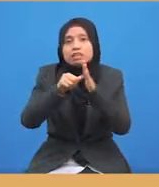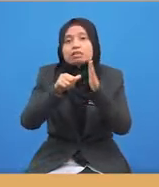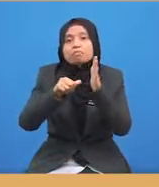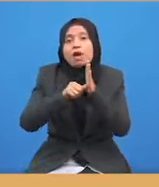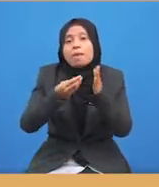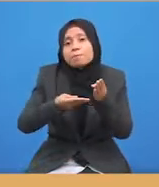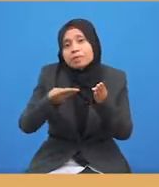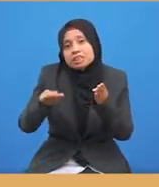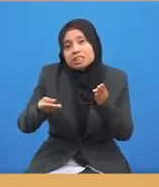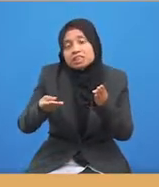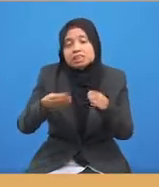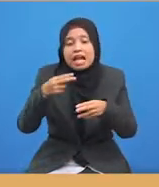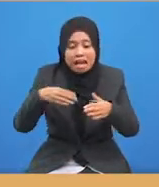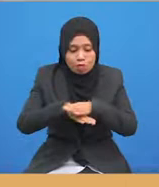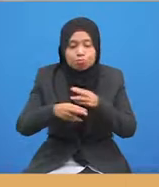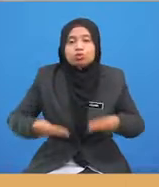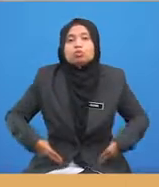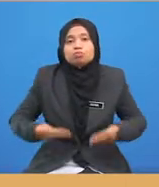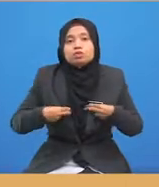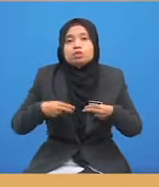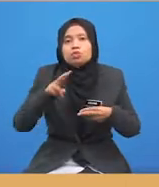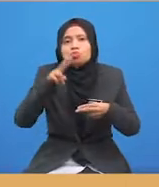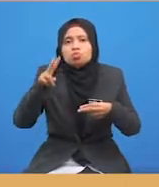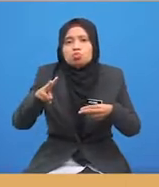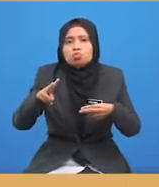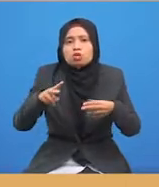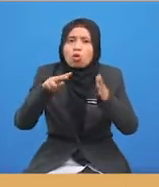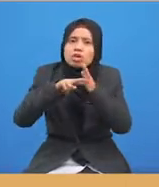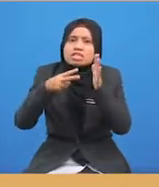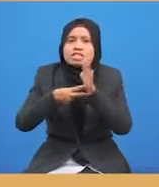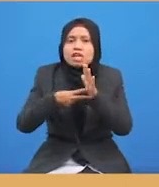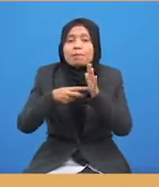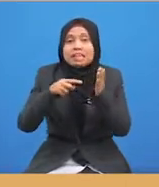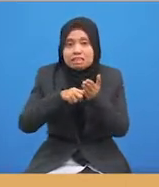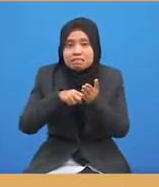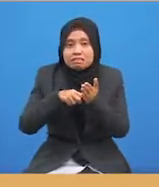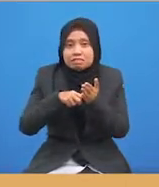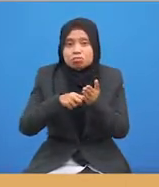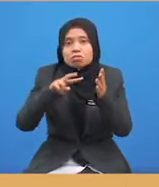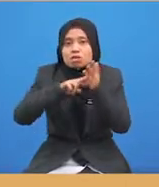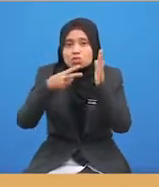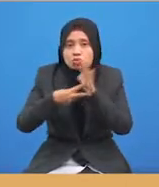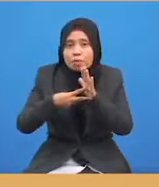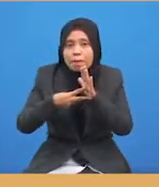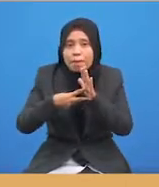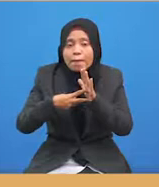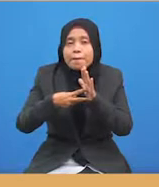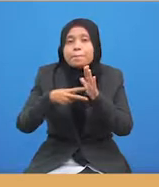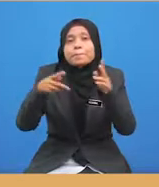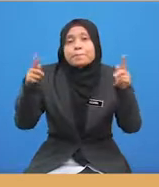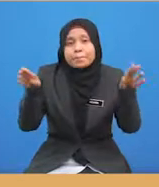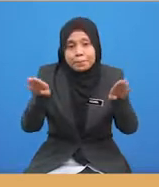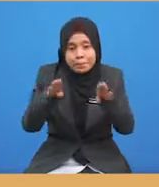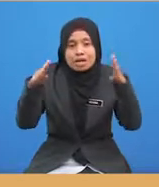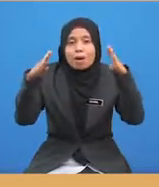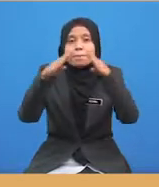dalam kehidupan. Kedua-dua konsep hadarah dan madaniyah ini bermaksud